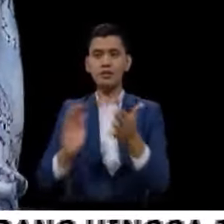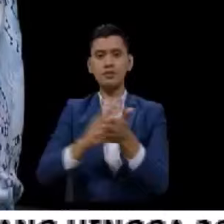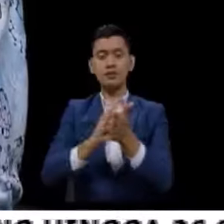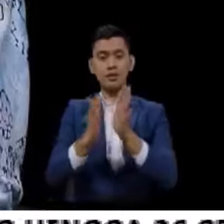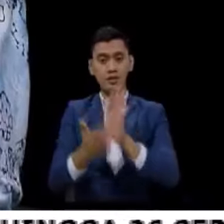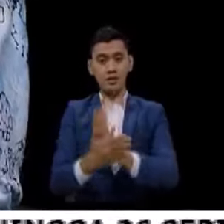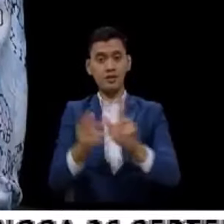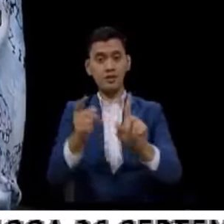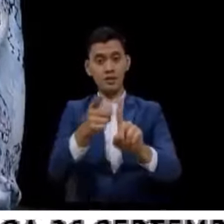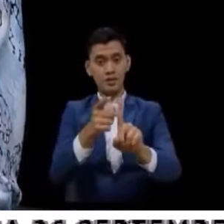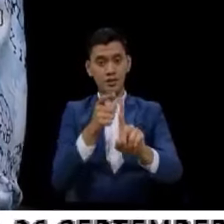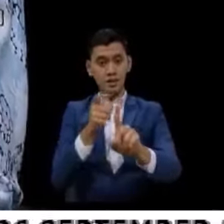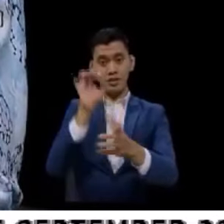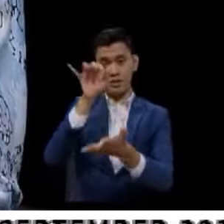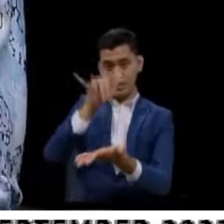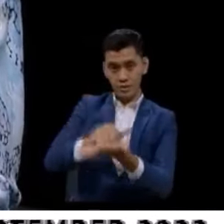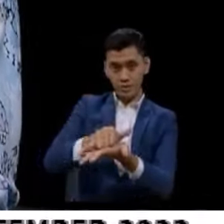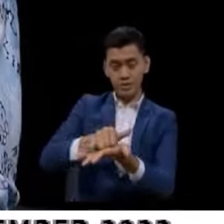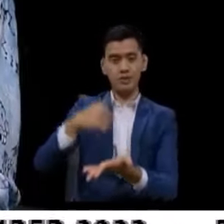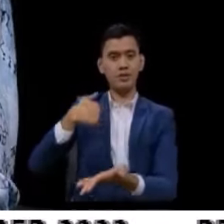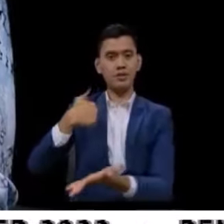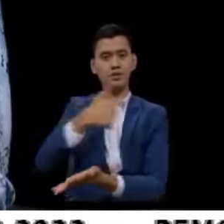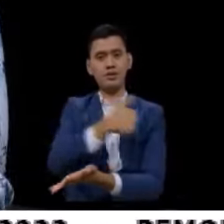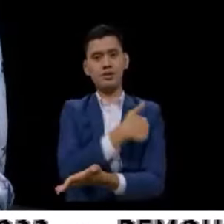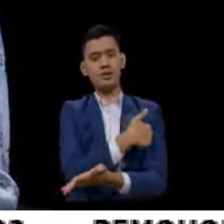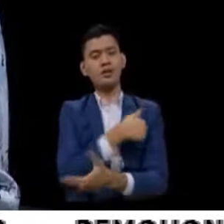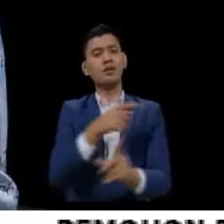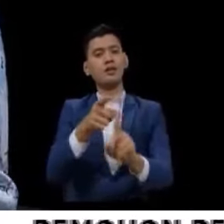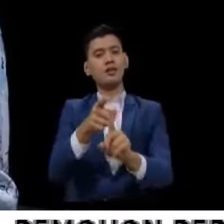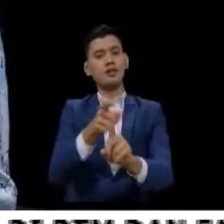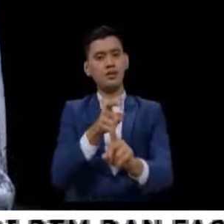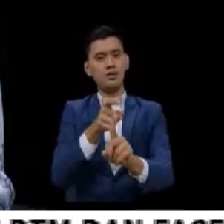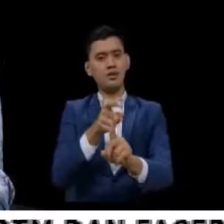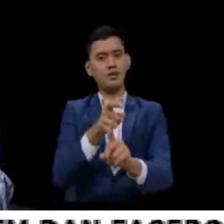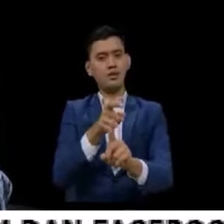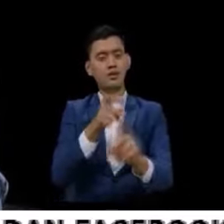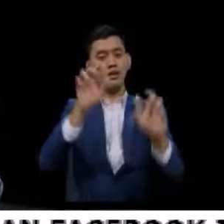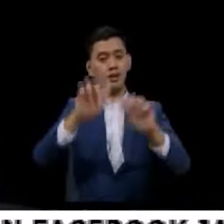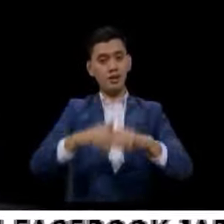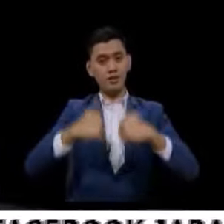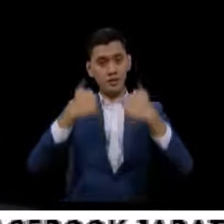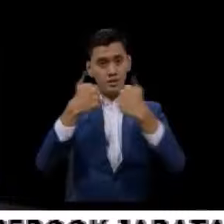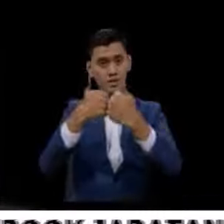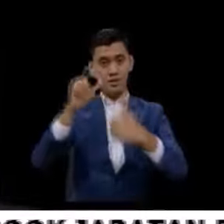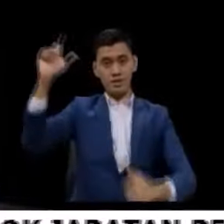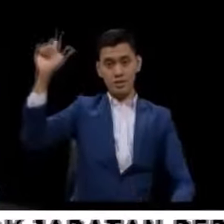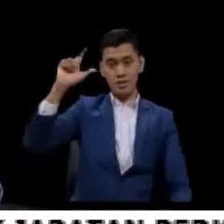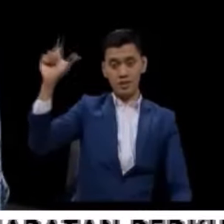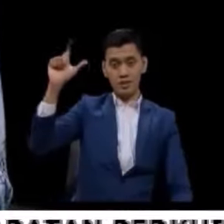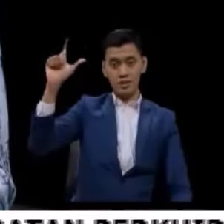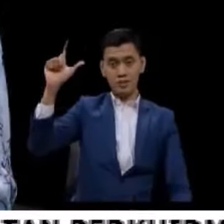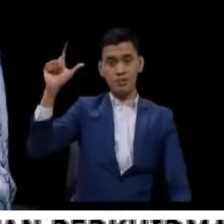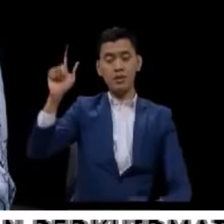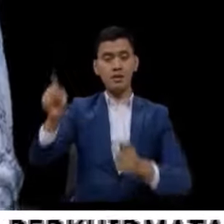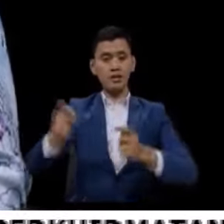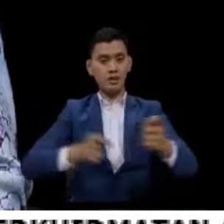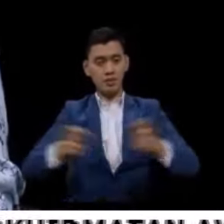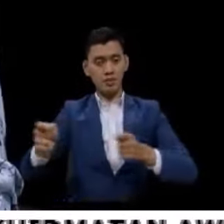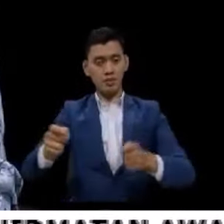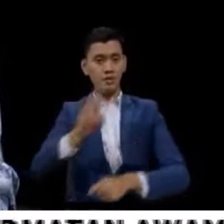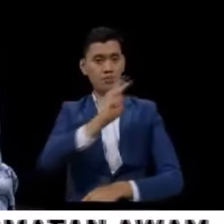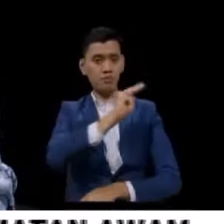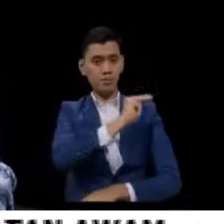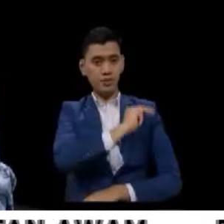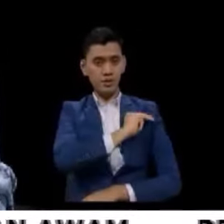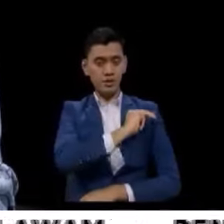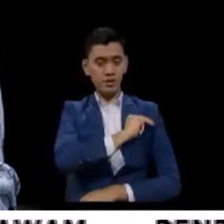kuman tipes itu kita DPD agency Islam terutama di bawah polio menteri